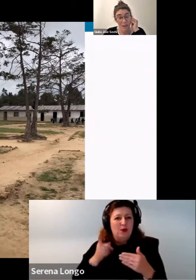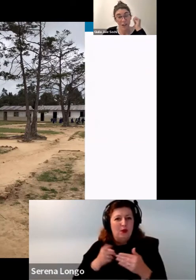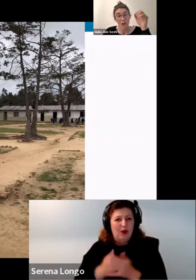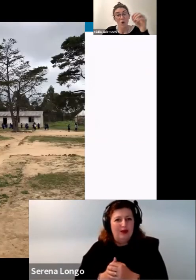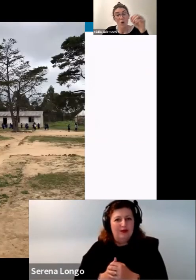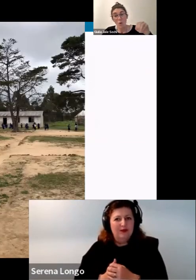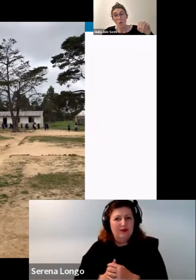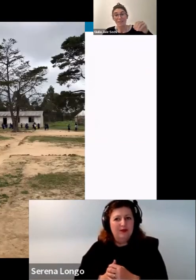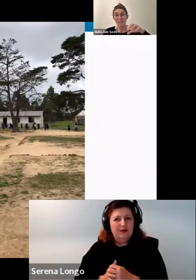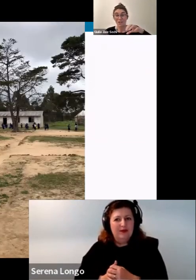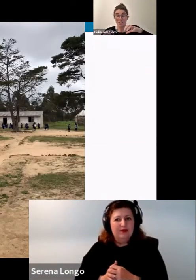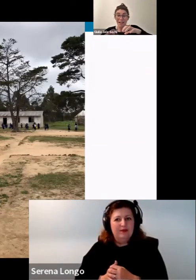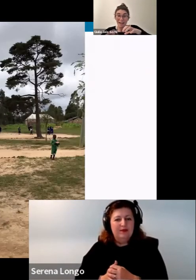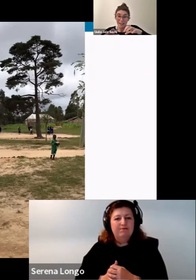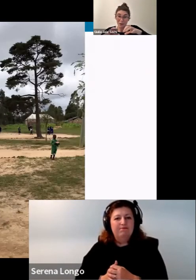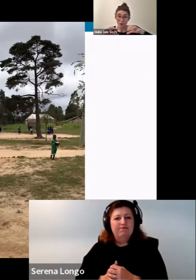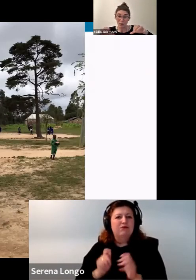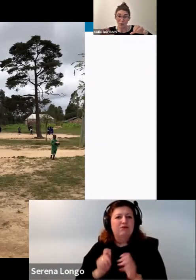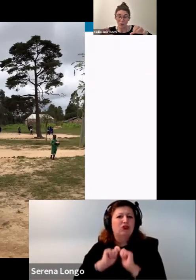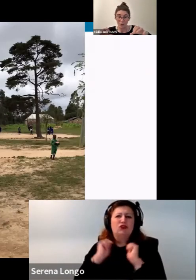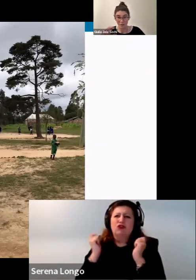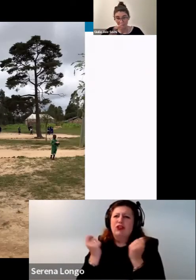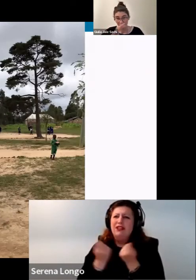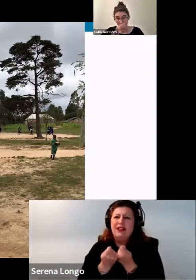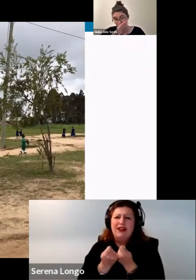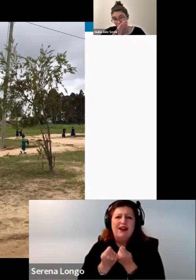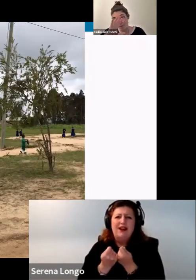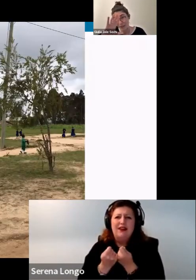video. Questi in generale sono